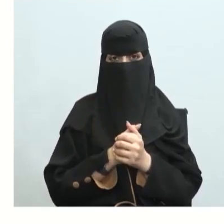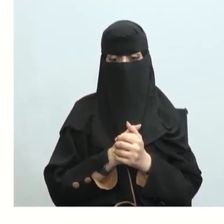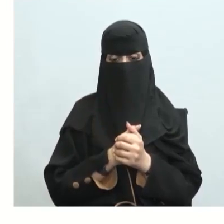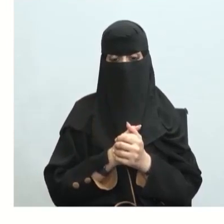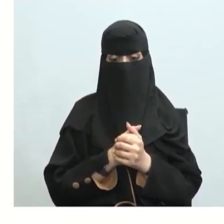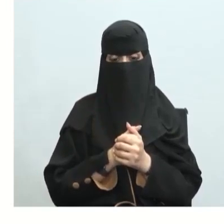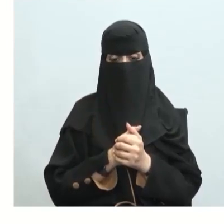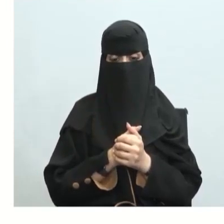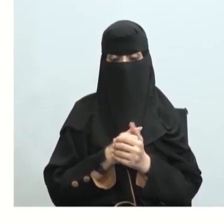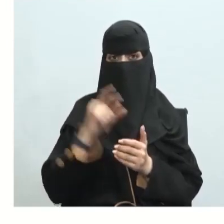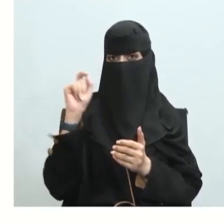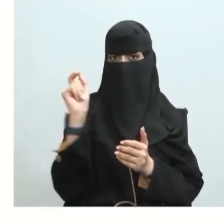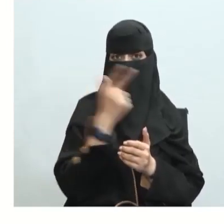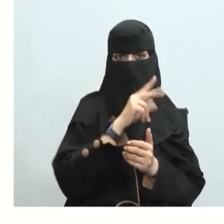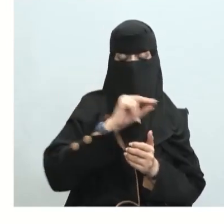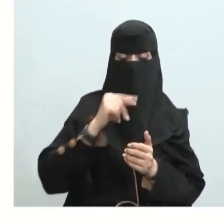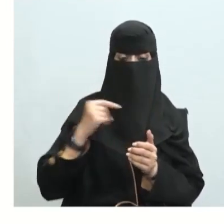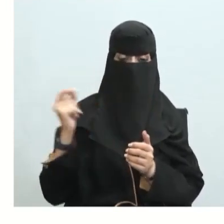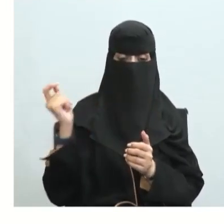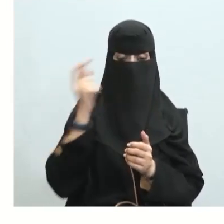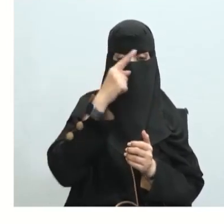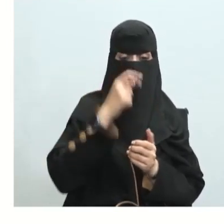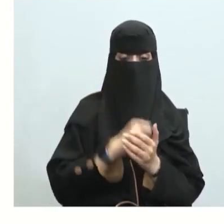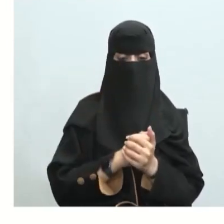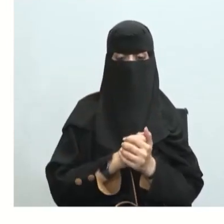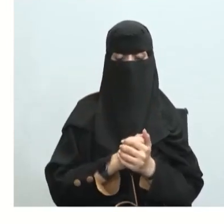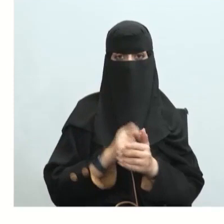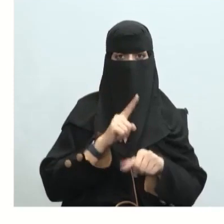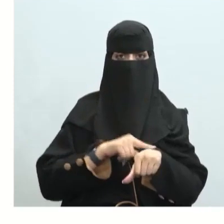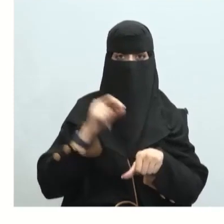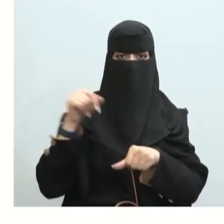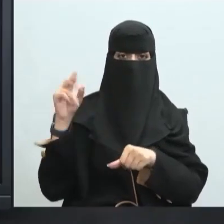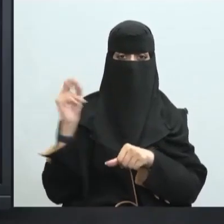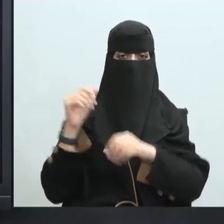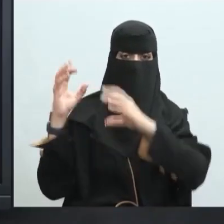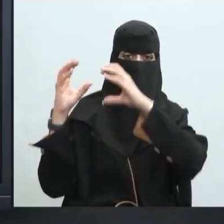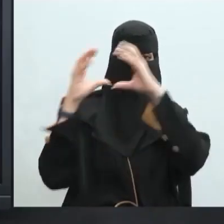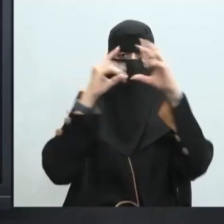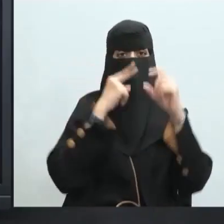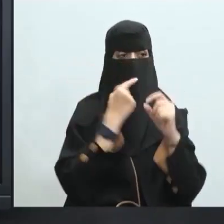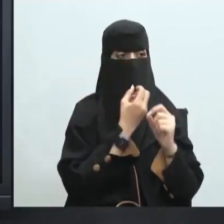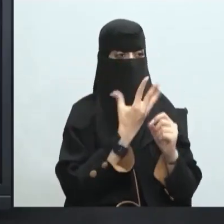مثلا سريعه كالصاروخ تمرك السحاب وشكلها